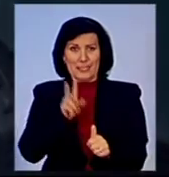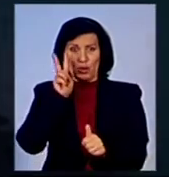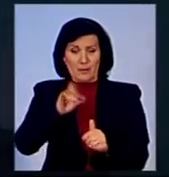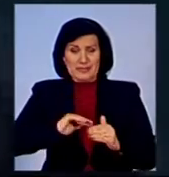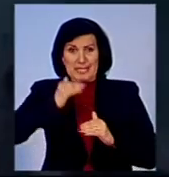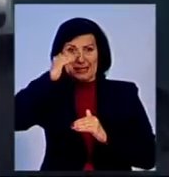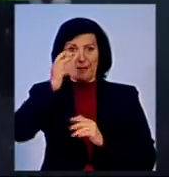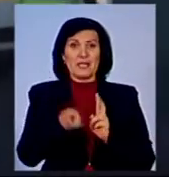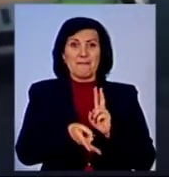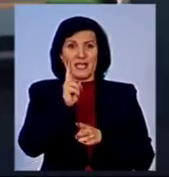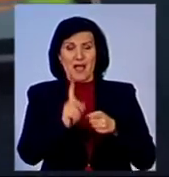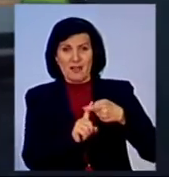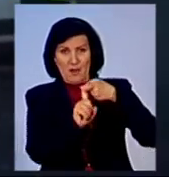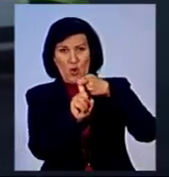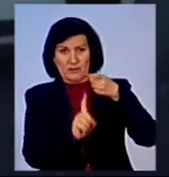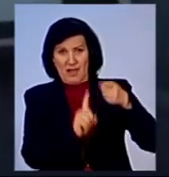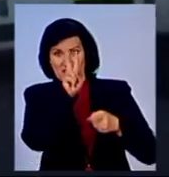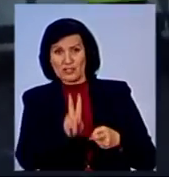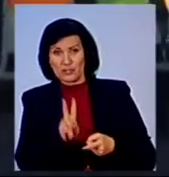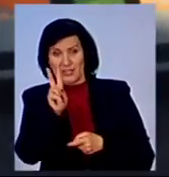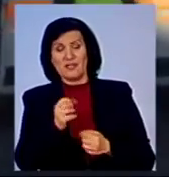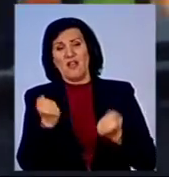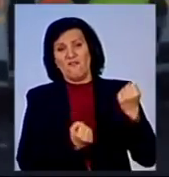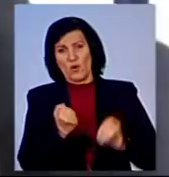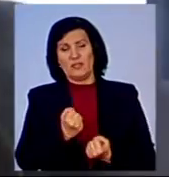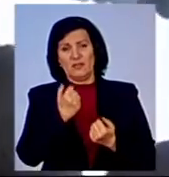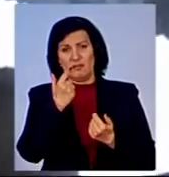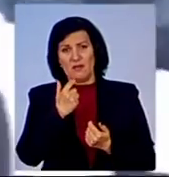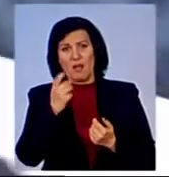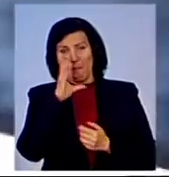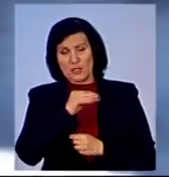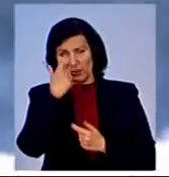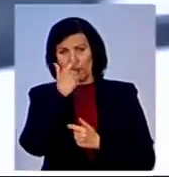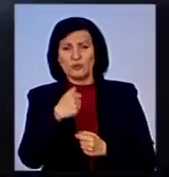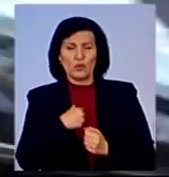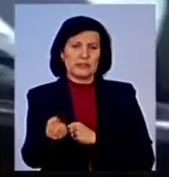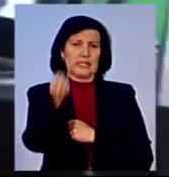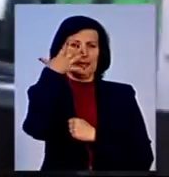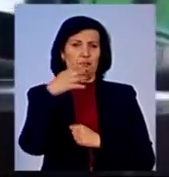драбині і міняла контакт на штанзі. Водій маршрутки пояснив, що його засліпило сонце.